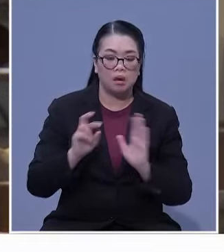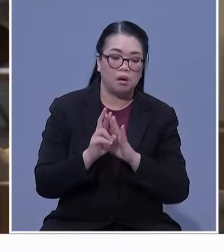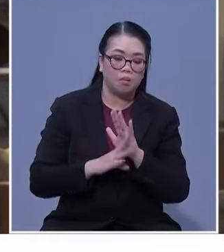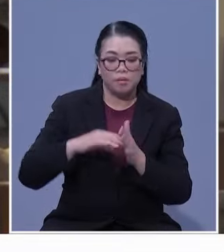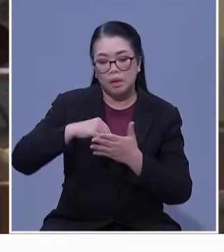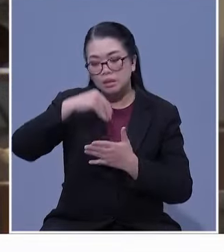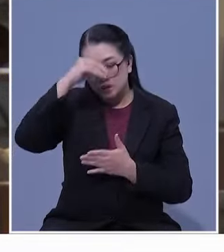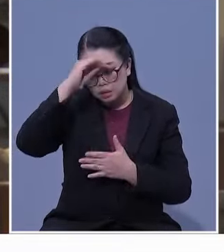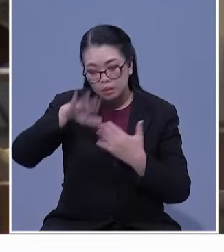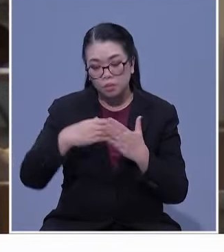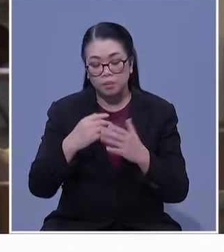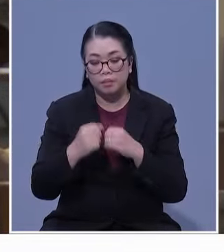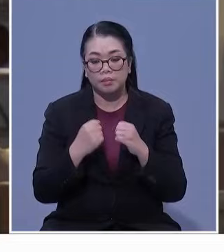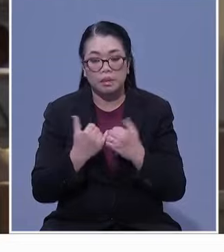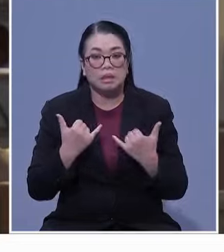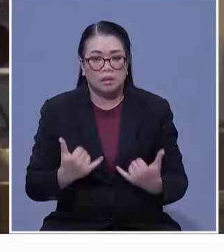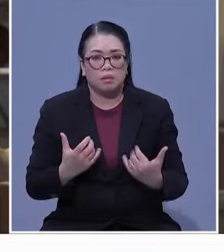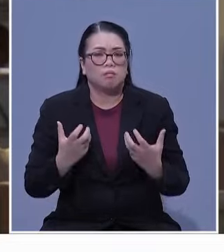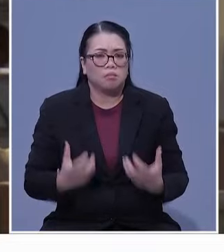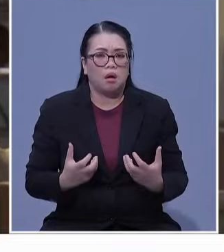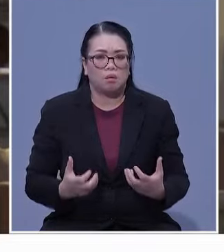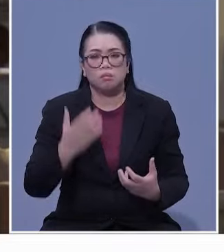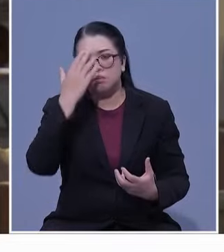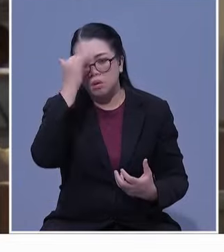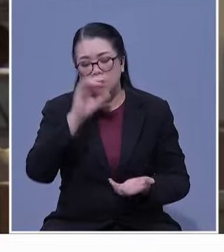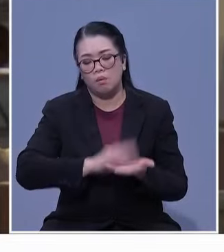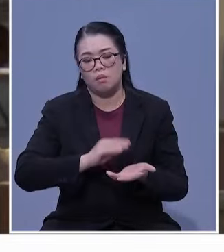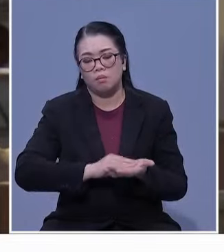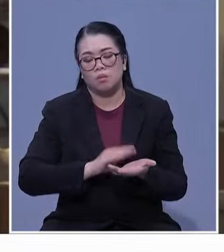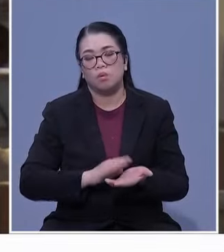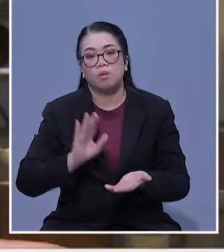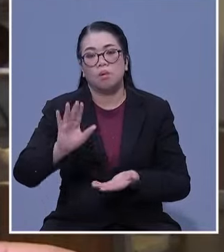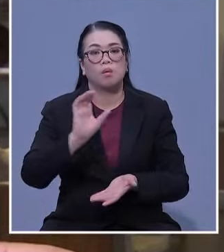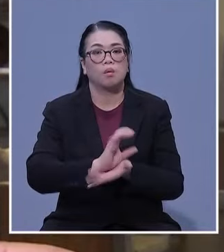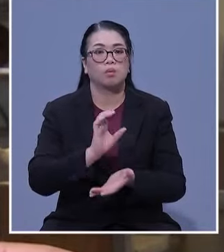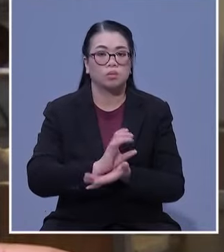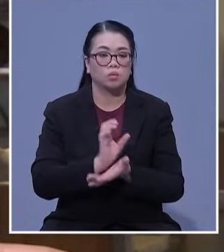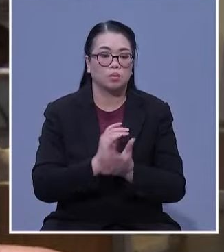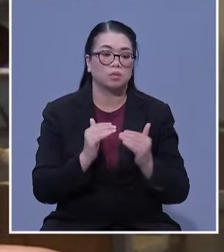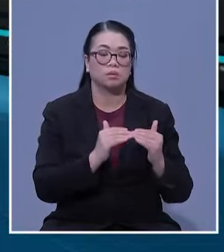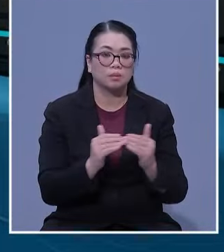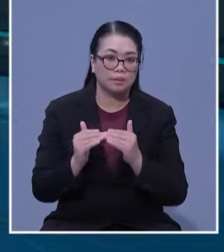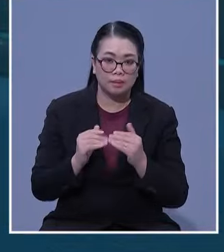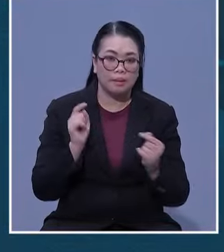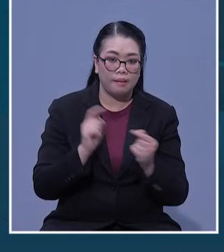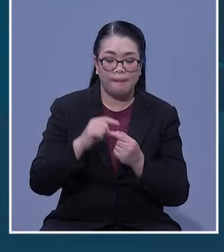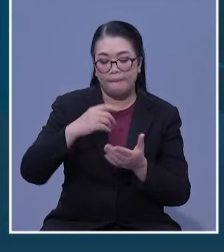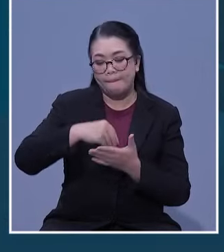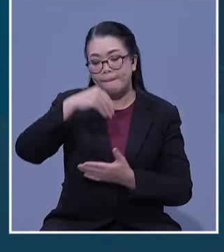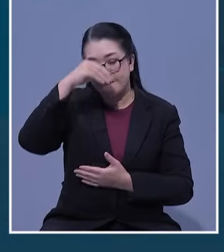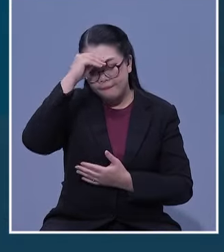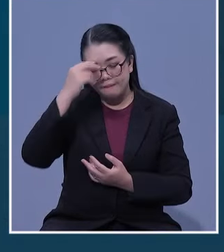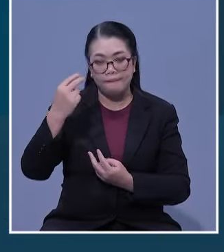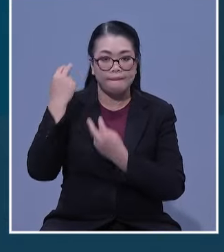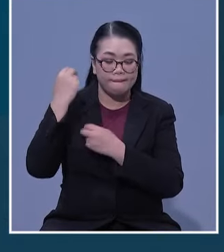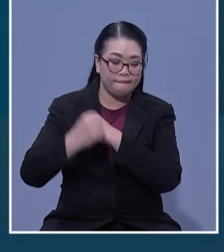ศึกษาในปีนี้ค่อนข้างหนักเลยนะครับโดยจากข้อมูลของกองทุนเพื่อความเสมอภาพทางการศึกษาพบว่าย้อน